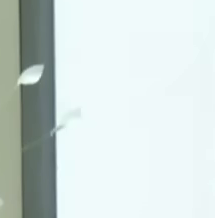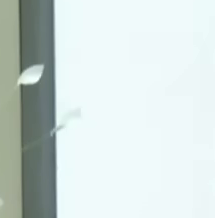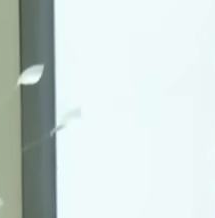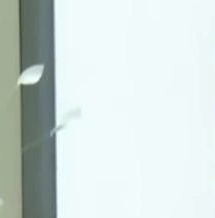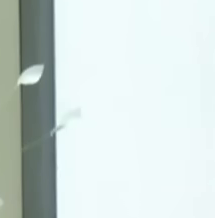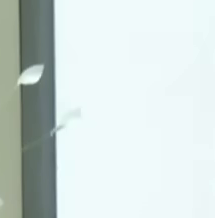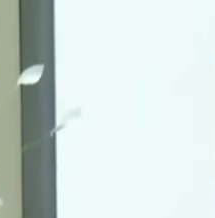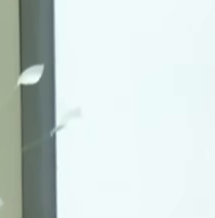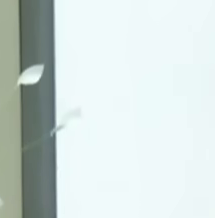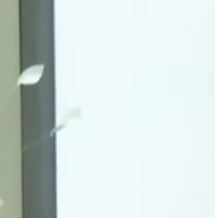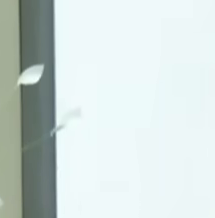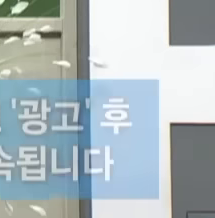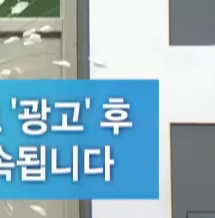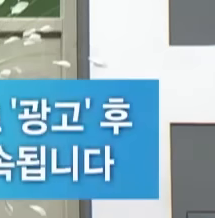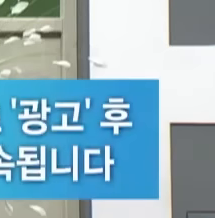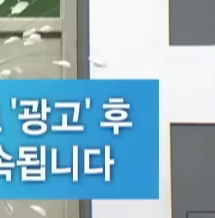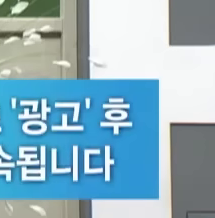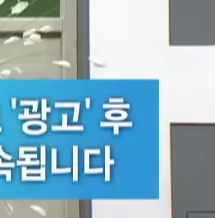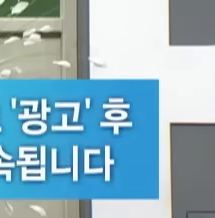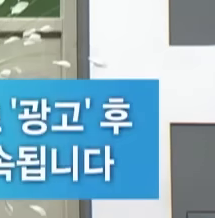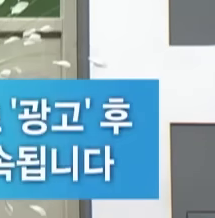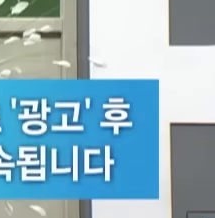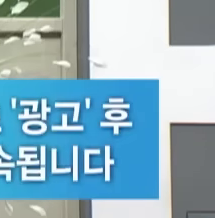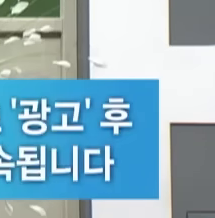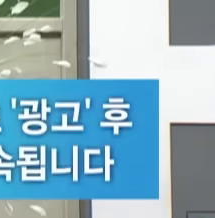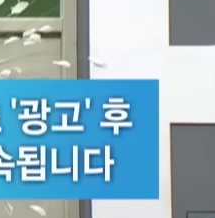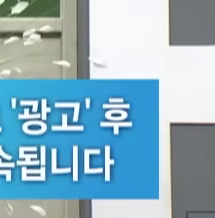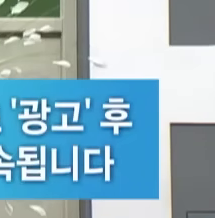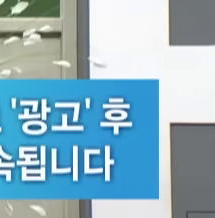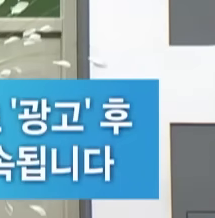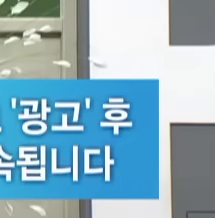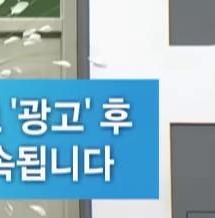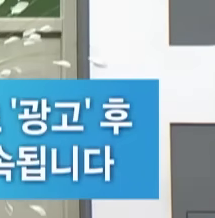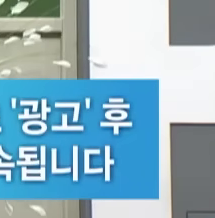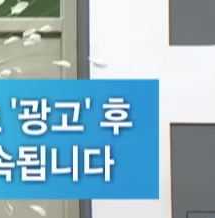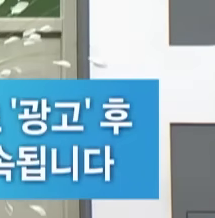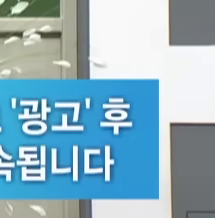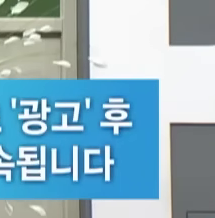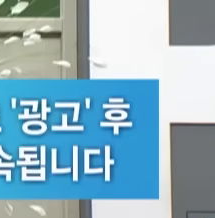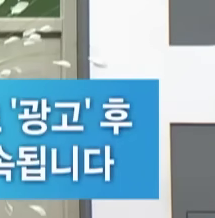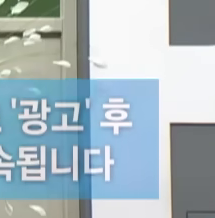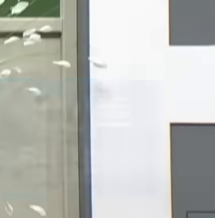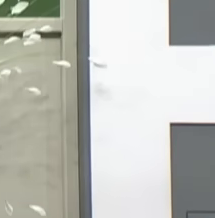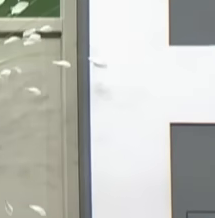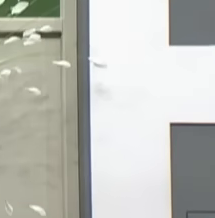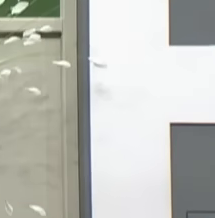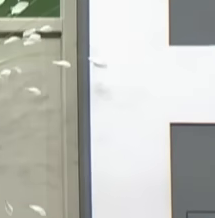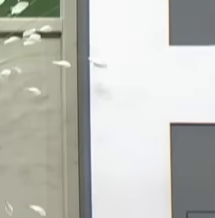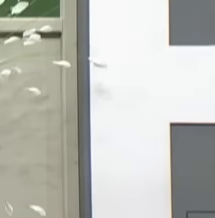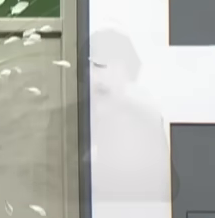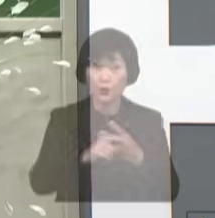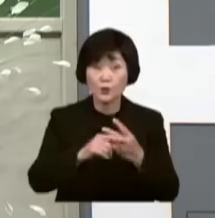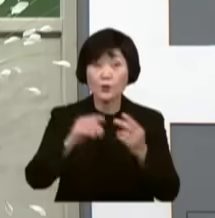다들 막 얼마나 그때 다들 방송국에서도 놀랬었는지 몰라요. 자, 근데 세상에 수민이 기도가 살렸네. 중학교